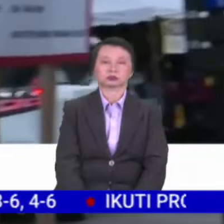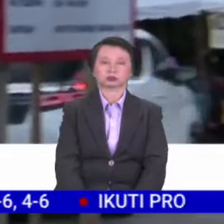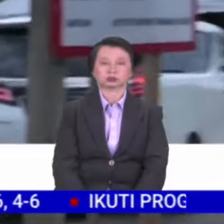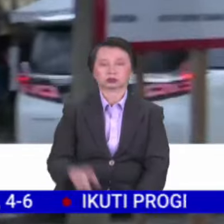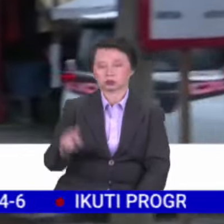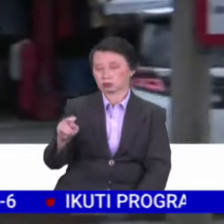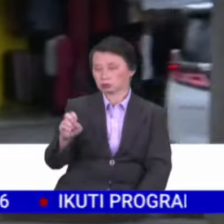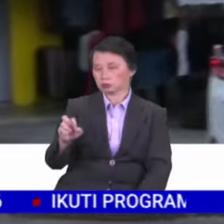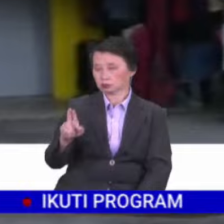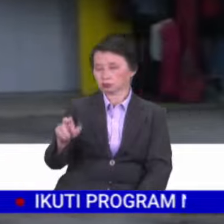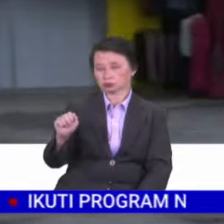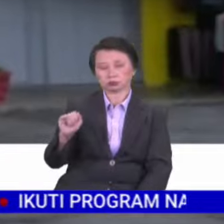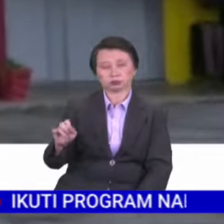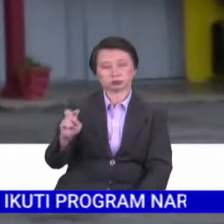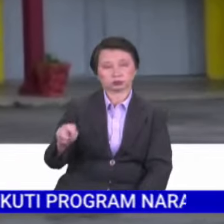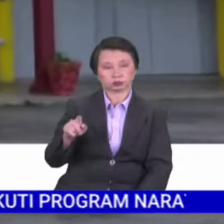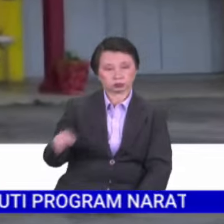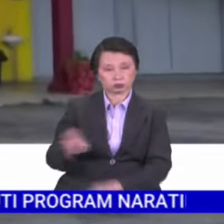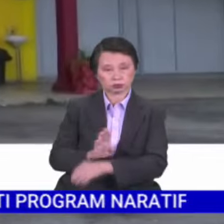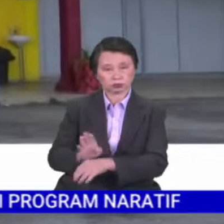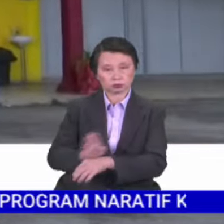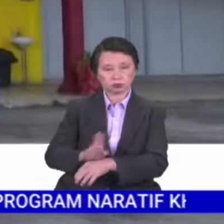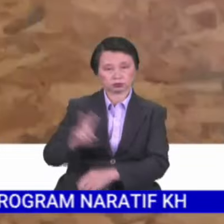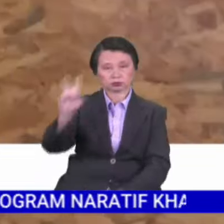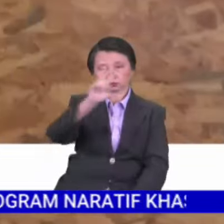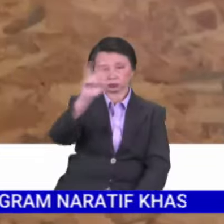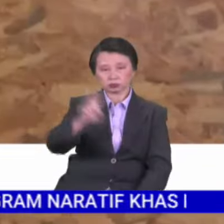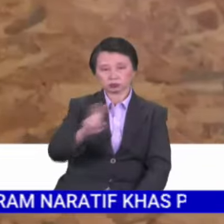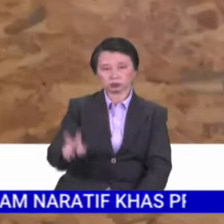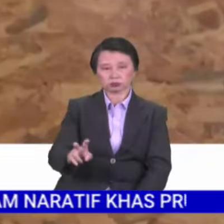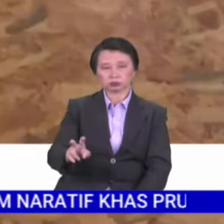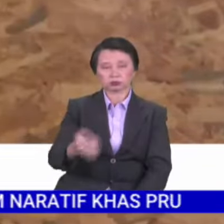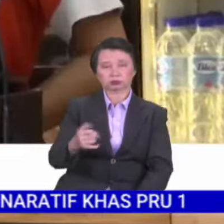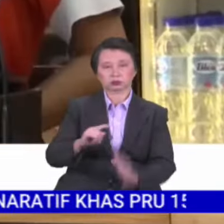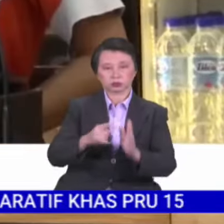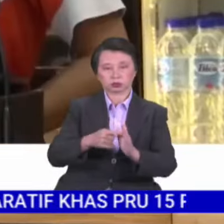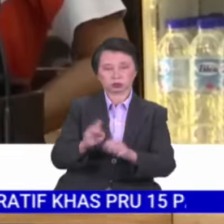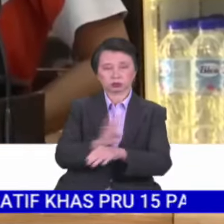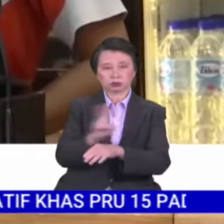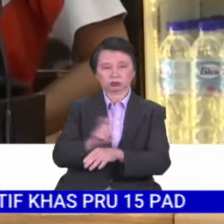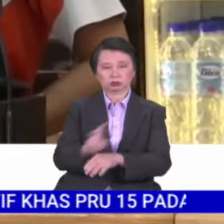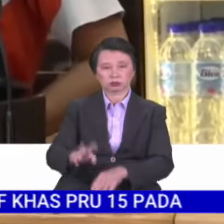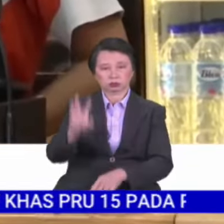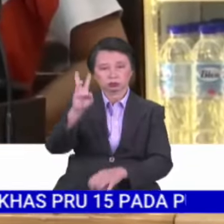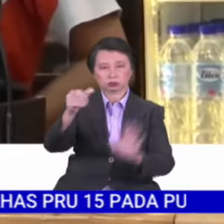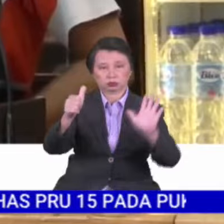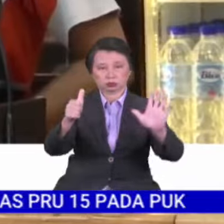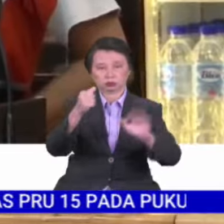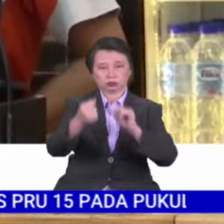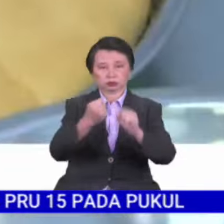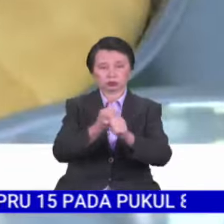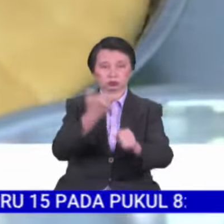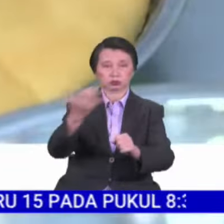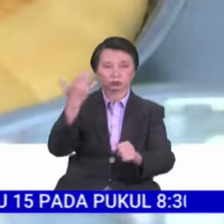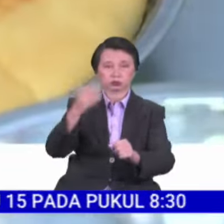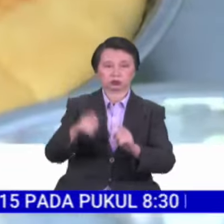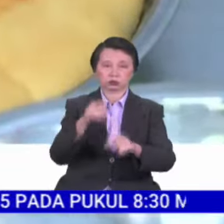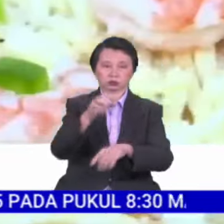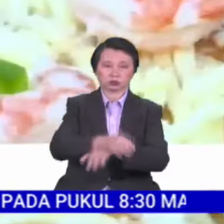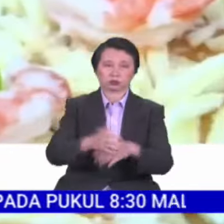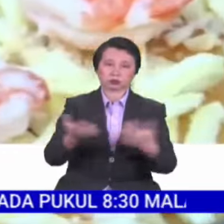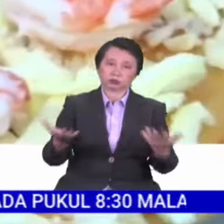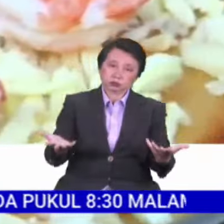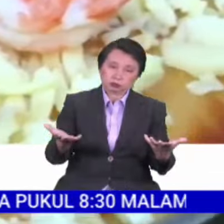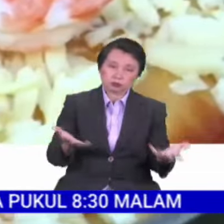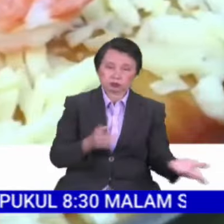Nur Aini Ahmad, pengusaha pizza Jangok Mek Ani, memulakan perniagaan 6 tahun lalu namun terpaksa akur